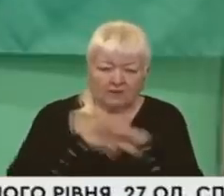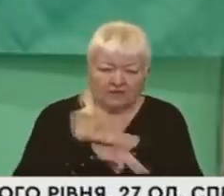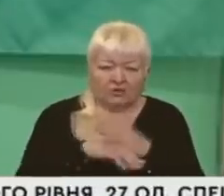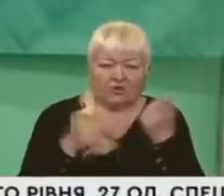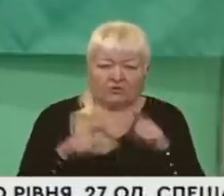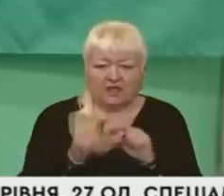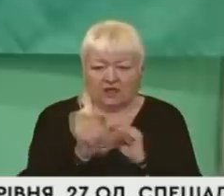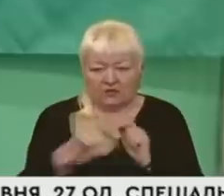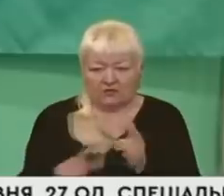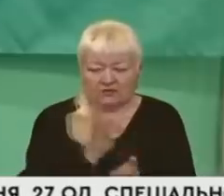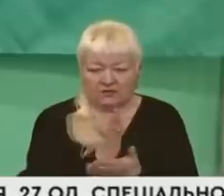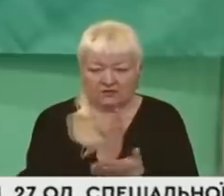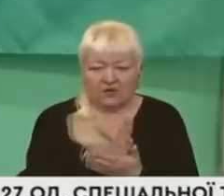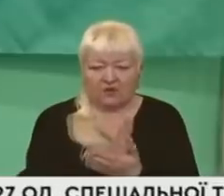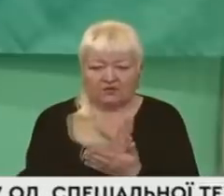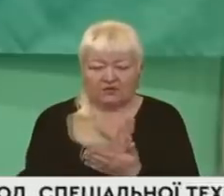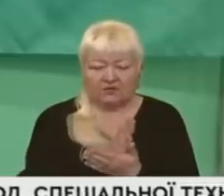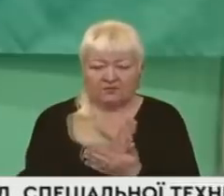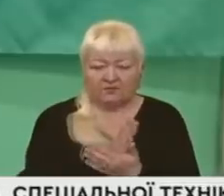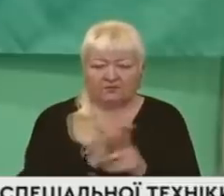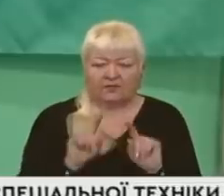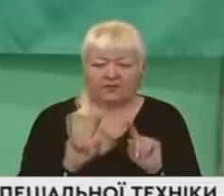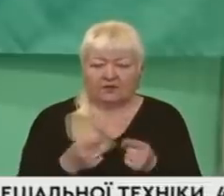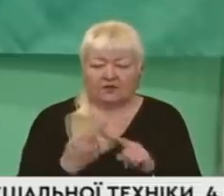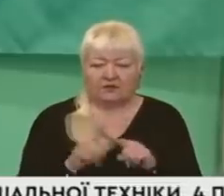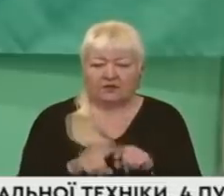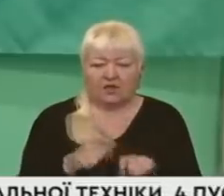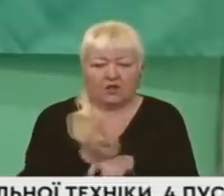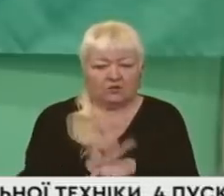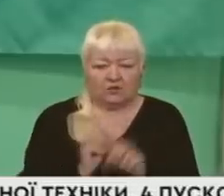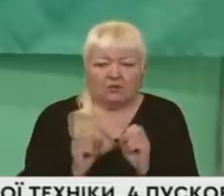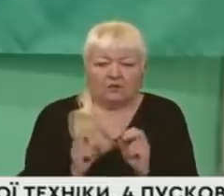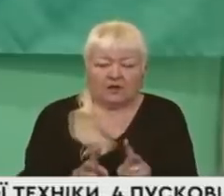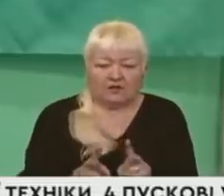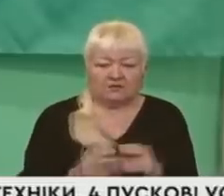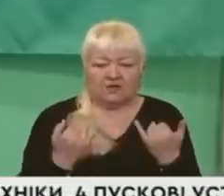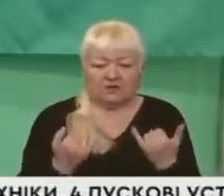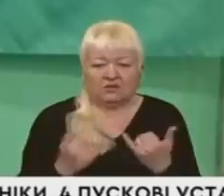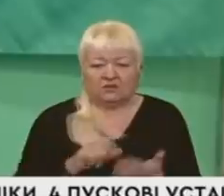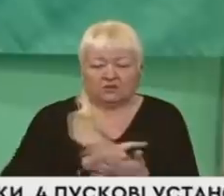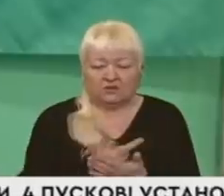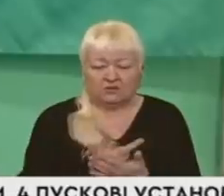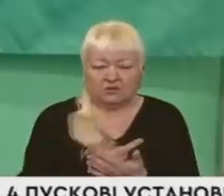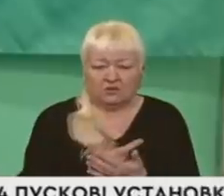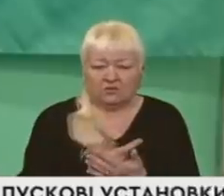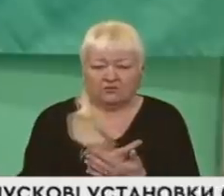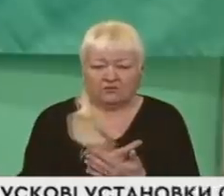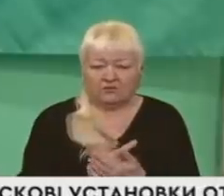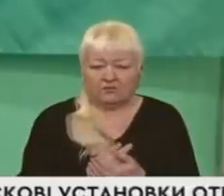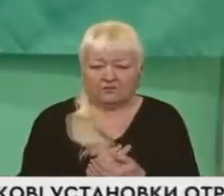находится из укрытий потому что это очень опасно и сегодня опять у нас